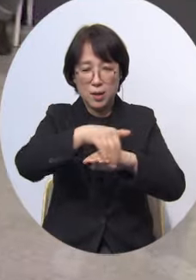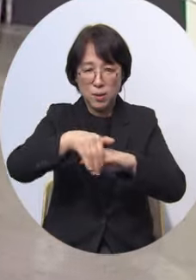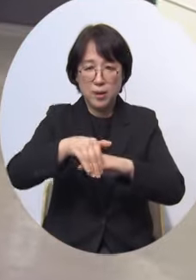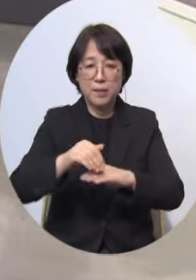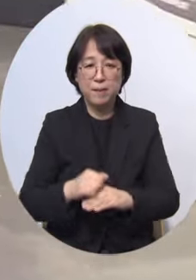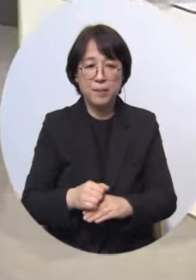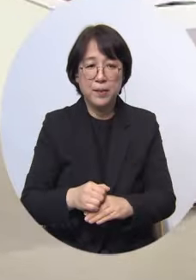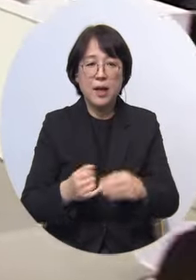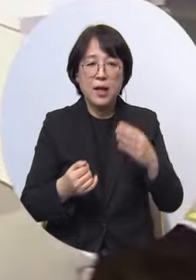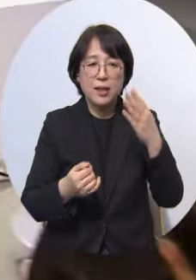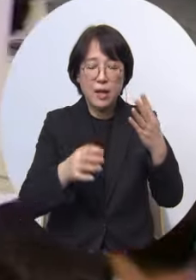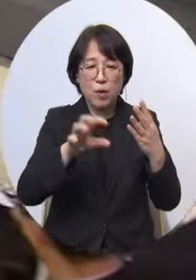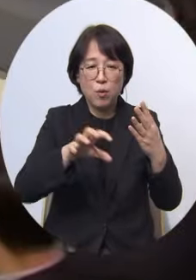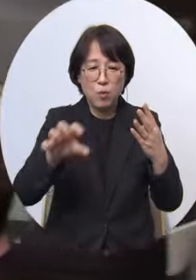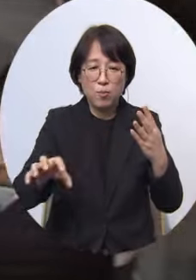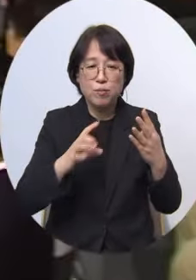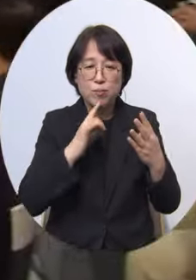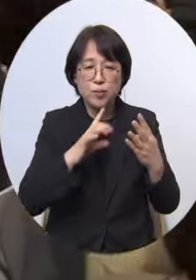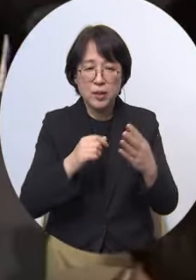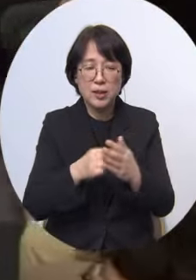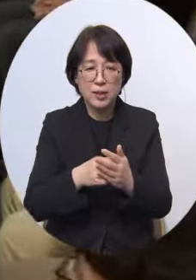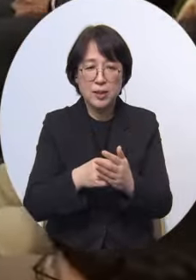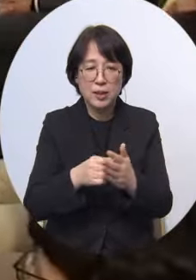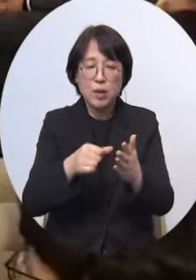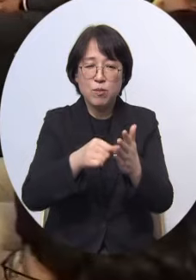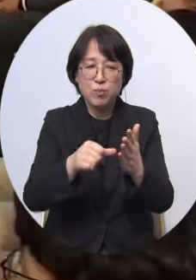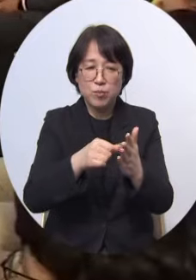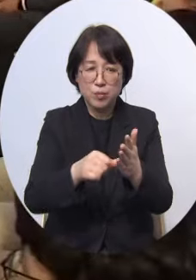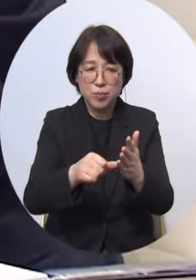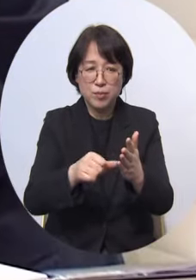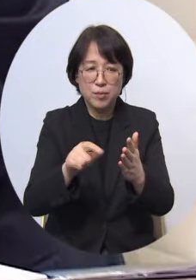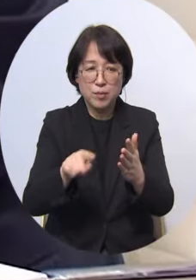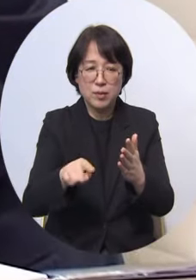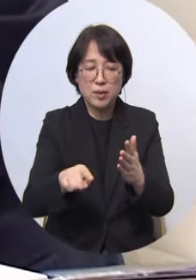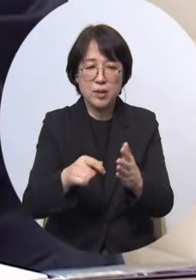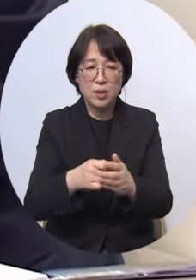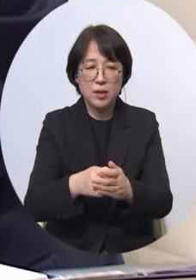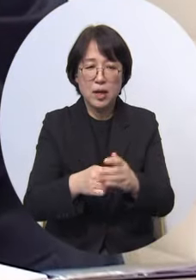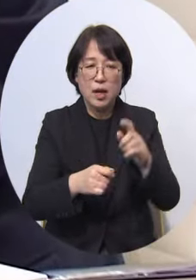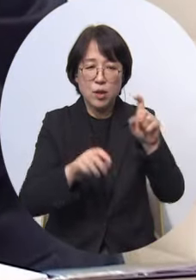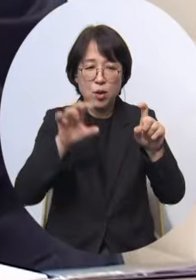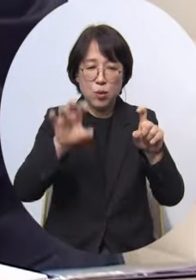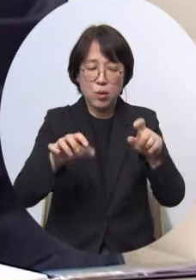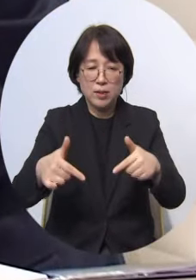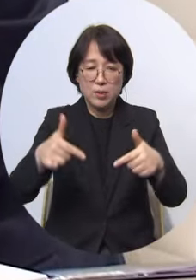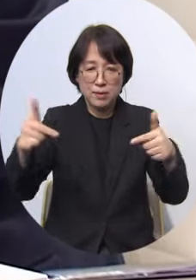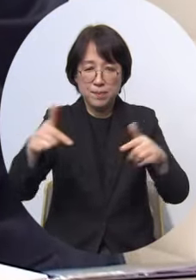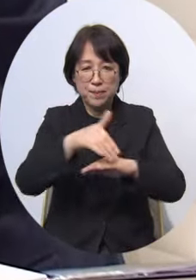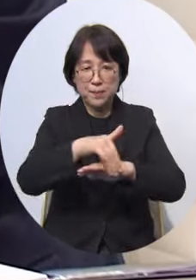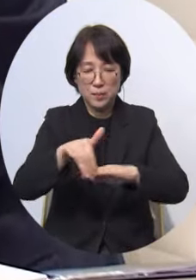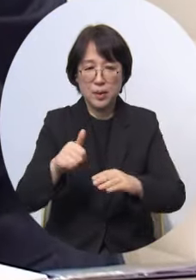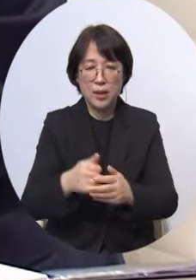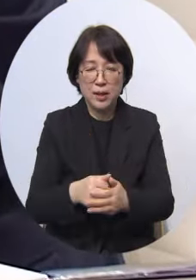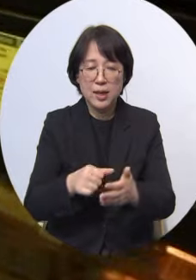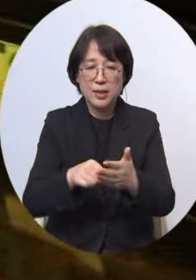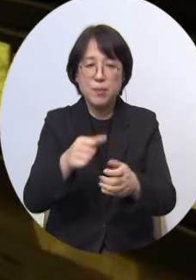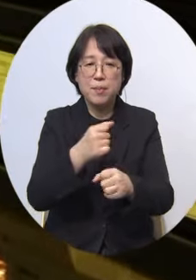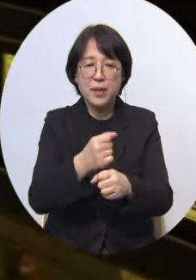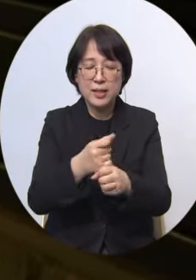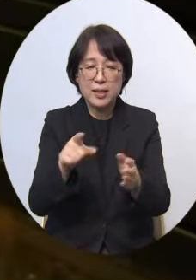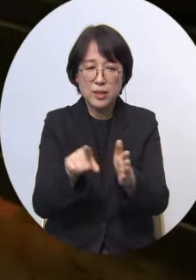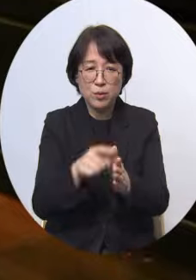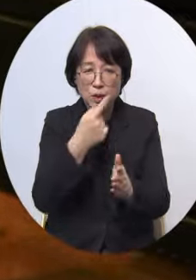네 곳뿐인 반도체 소재 부품 장비 1조 원 매출 클럽은 10곳까지 키우는 게 목표입니다. 제품 양산